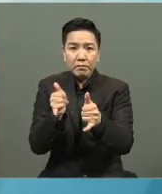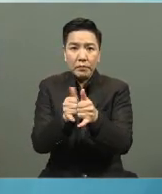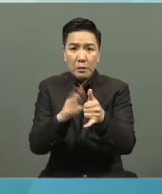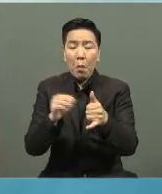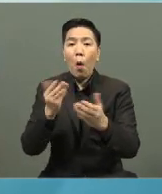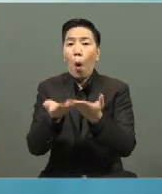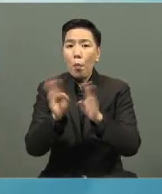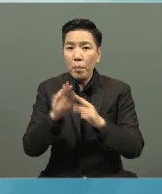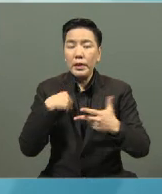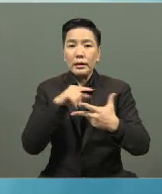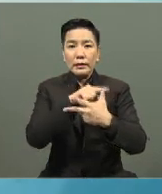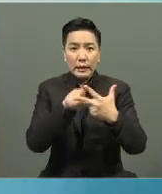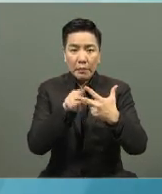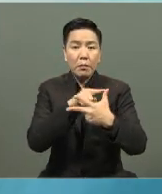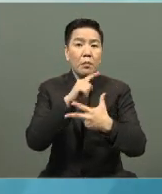อีก 3